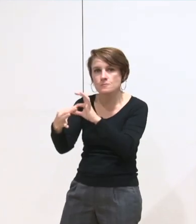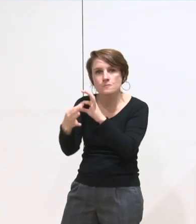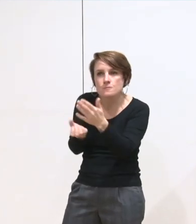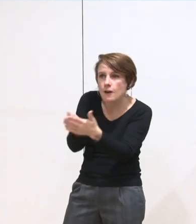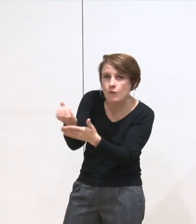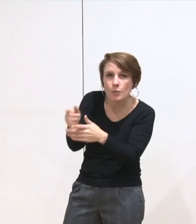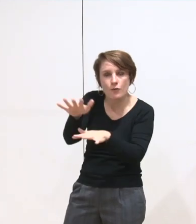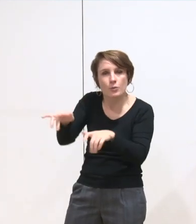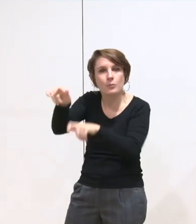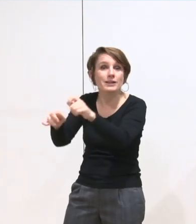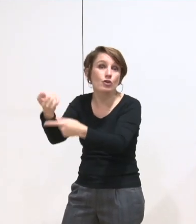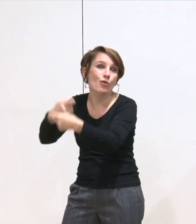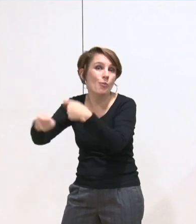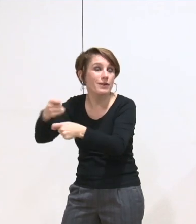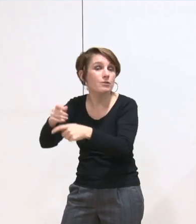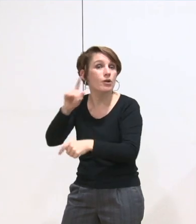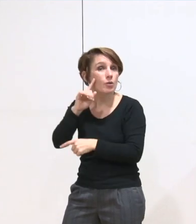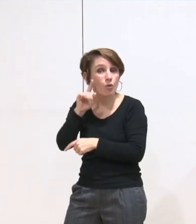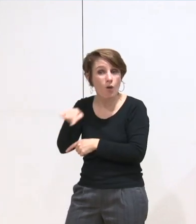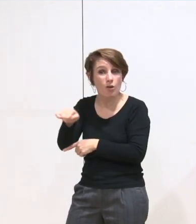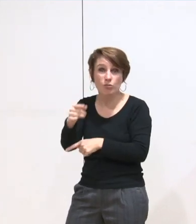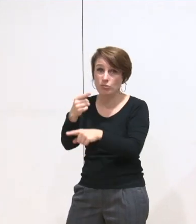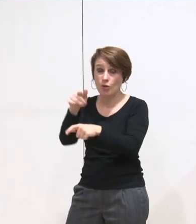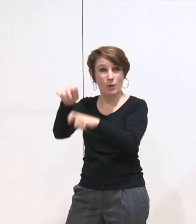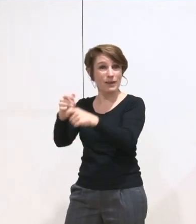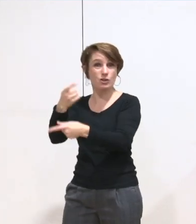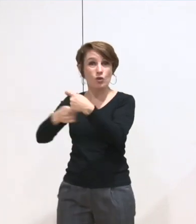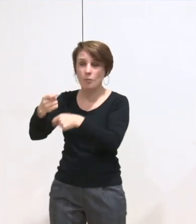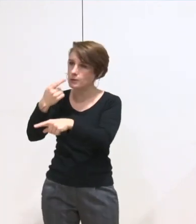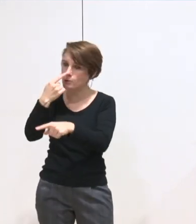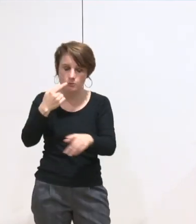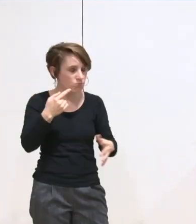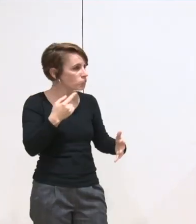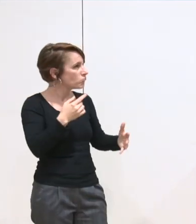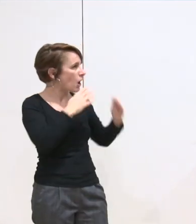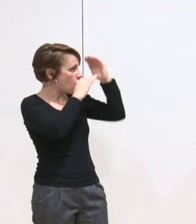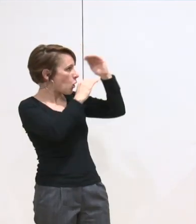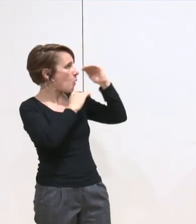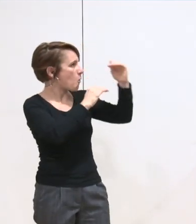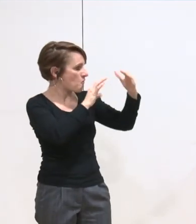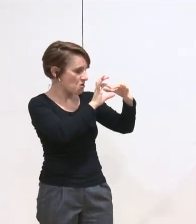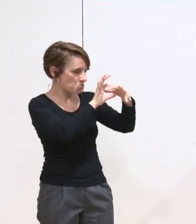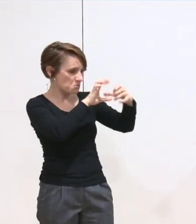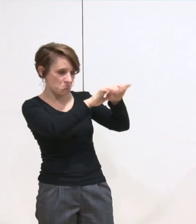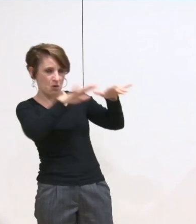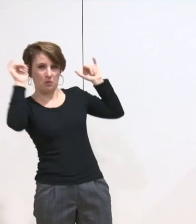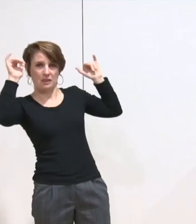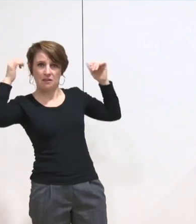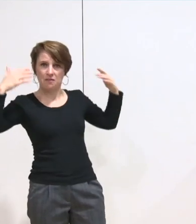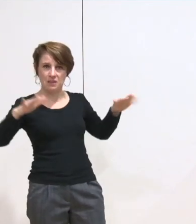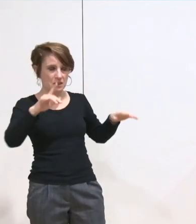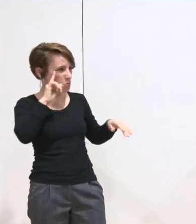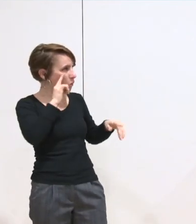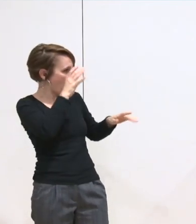pour beaucoup, considèrent que la relation de confiance est rompue parce qu'il y a un manque de considération et d'écoute de notre part et de celle de votre